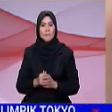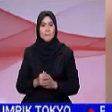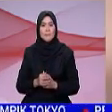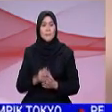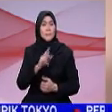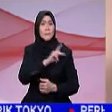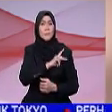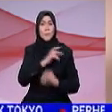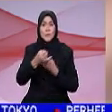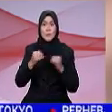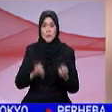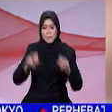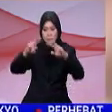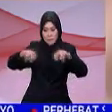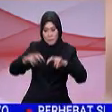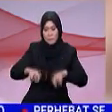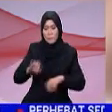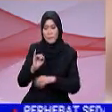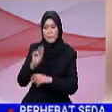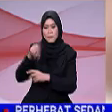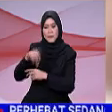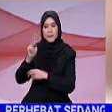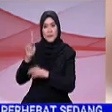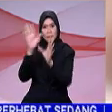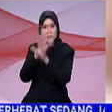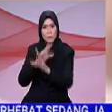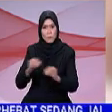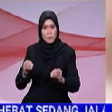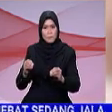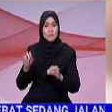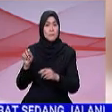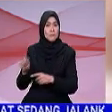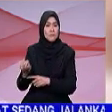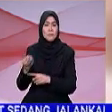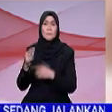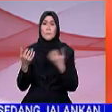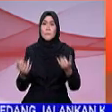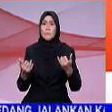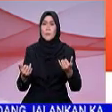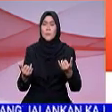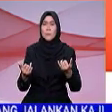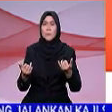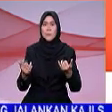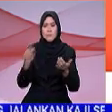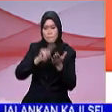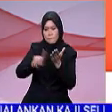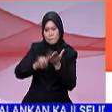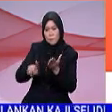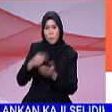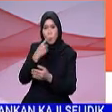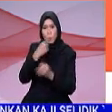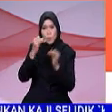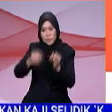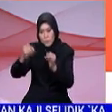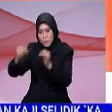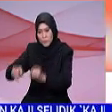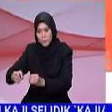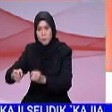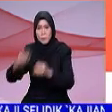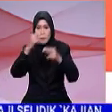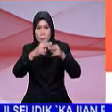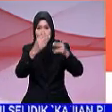Dedah Ketua Jabatan Siasatan Jenayah IPK Sarawak, SSC Lukas Akid, buat masa ini pihaknya sedang mengenal pasti semua individu yang